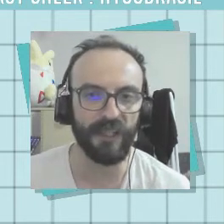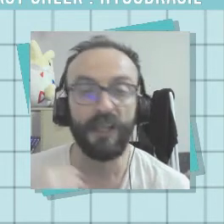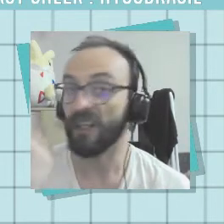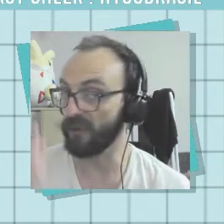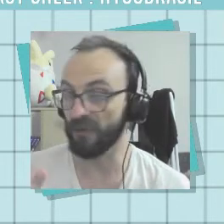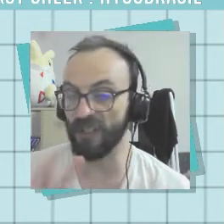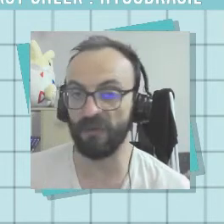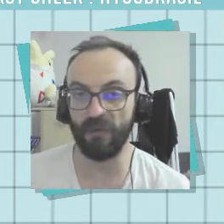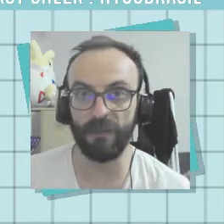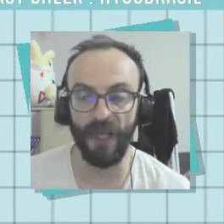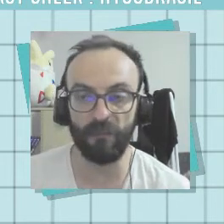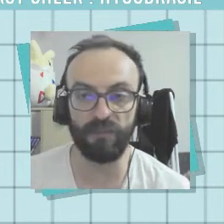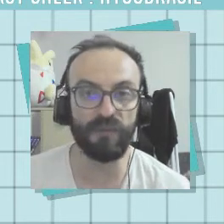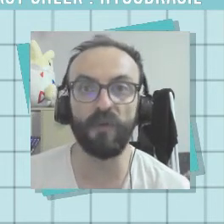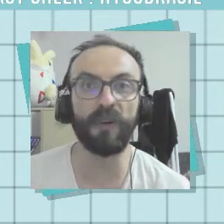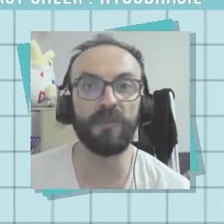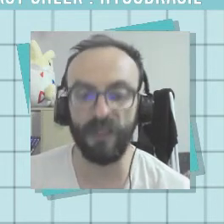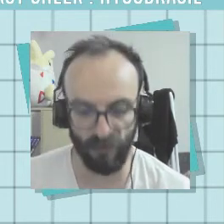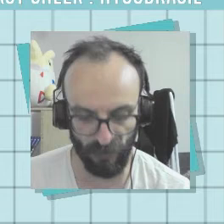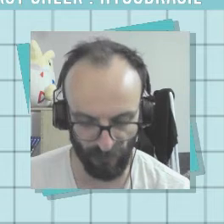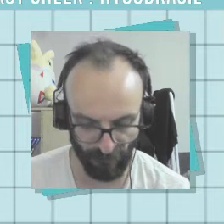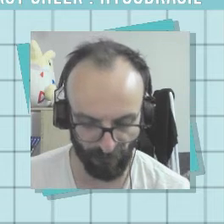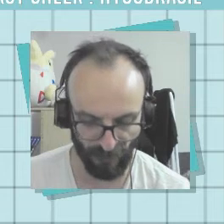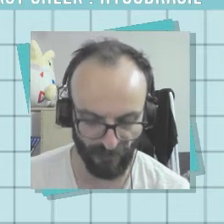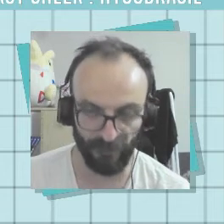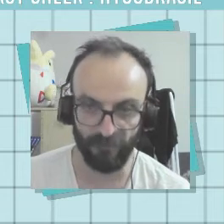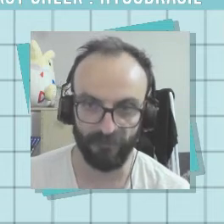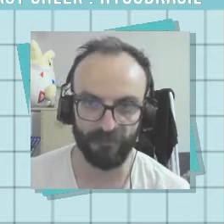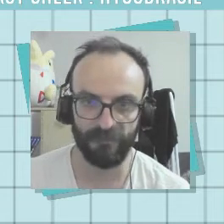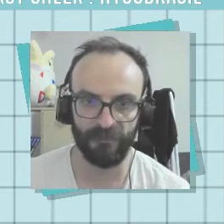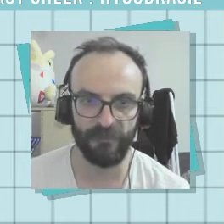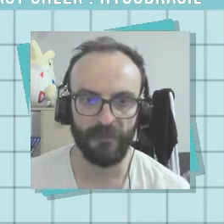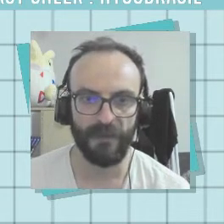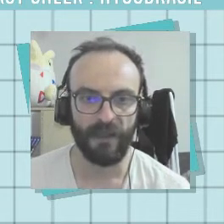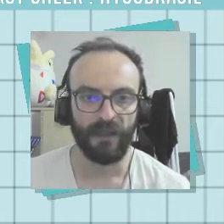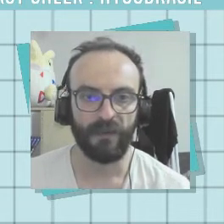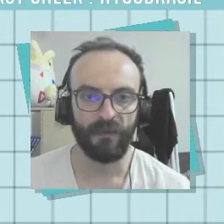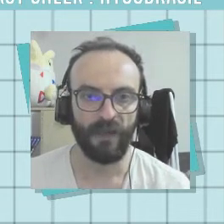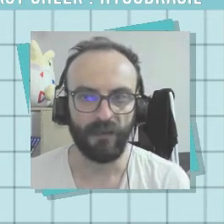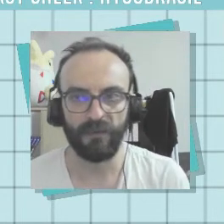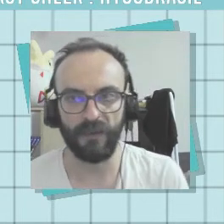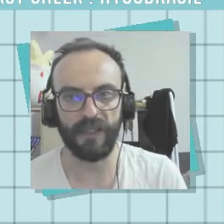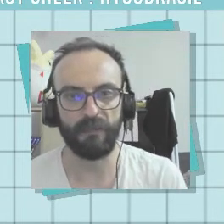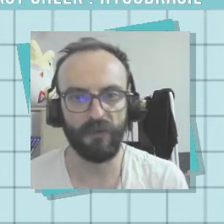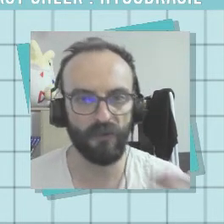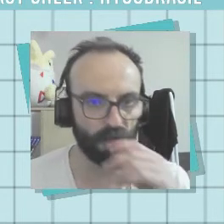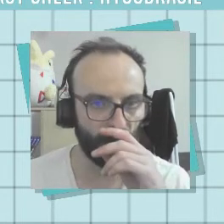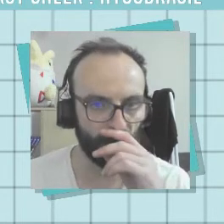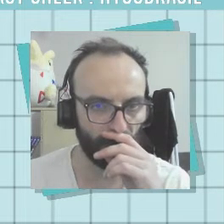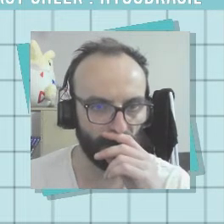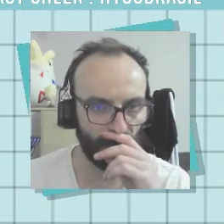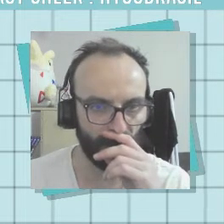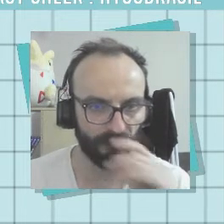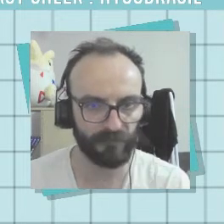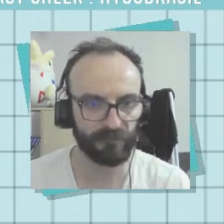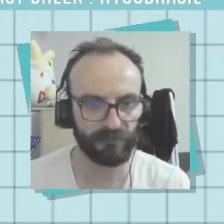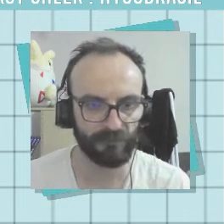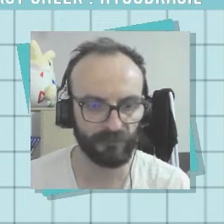OK, et il utilise une webcam plus ou moins comme celle que j'ai en termes de qualité. Voilà, donc là il dit bonjour,